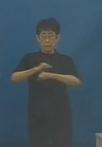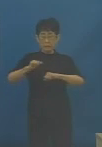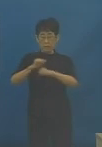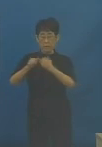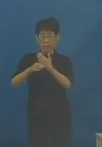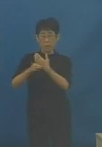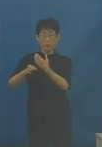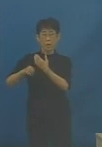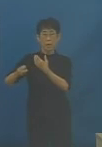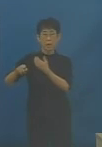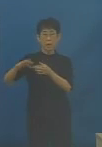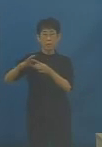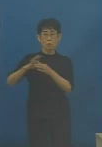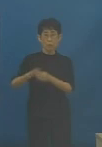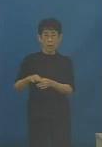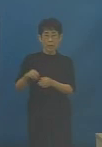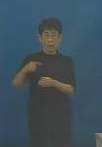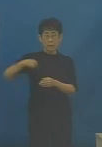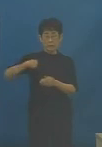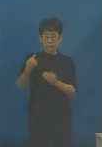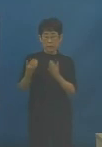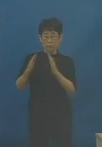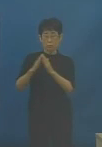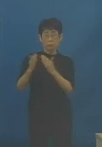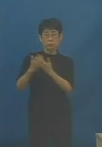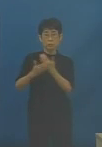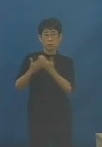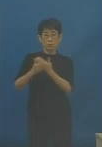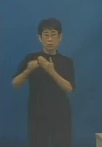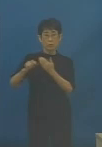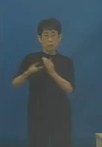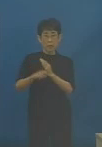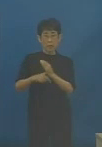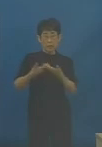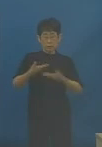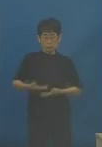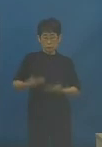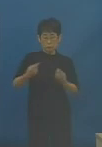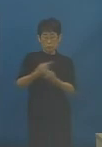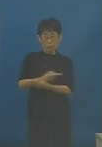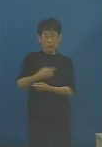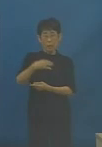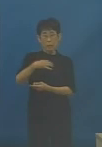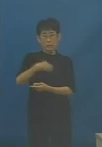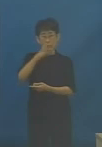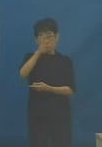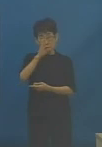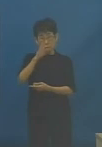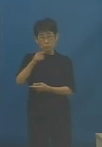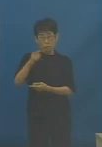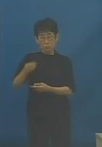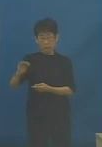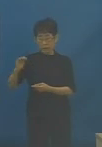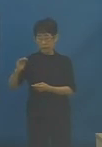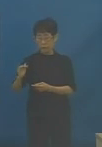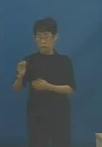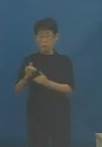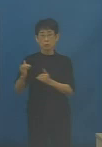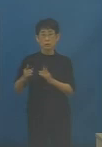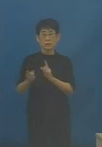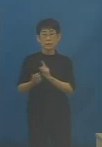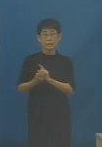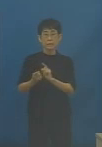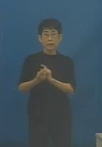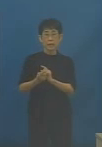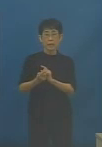新型コロナの感染者のこう自宅療養者、まあ、いわゆる重症化リスクの低い人のに対するその給付金の対象をこう縮小、